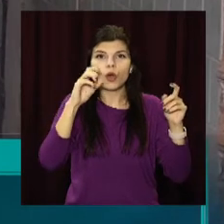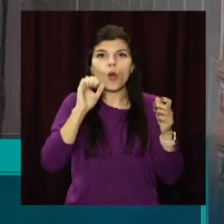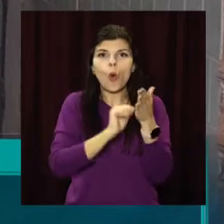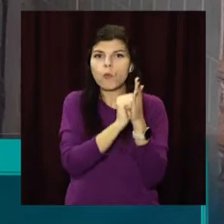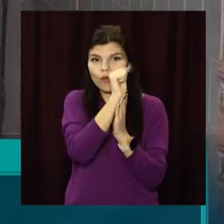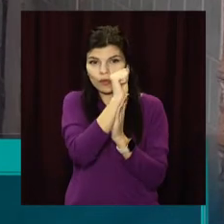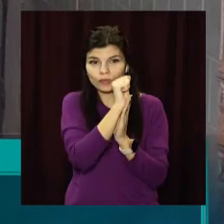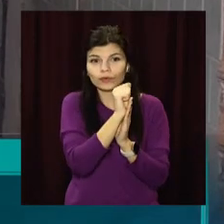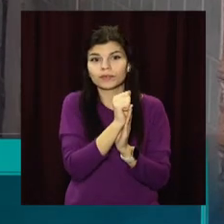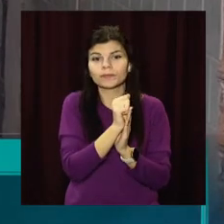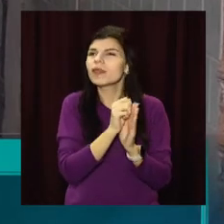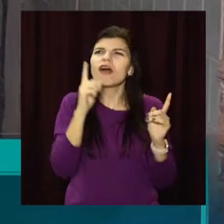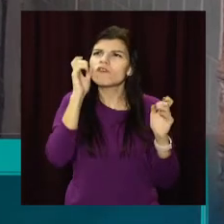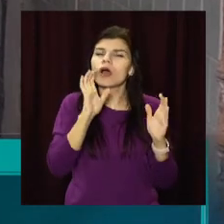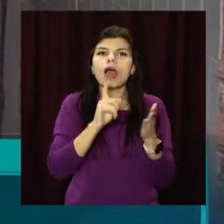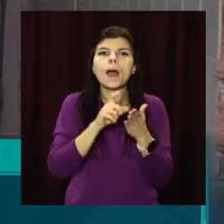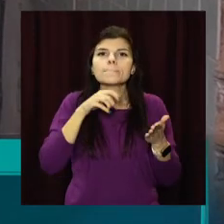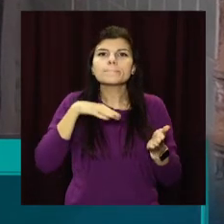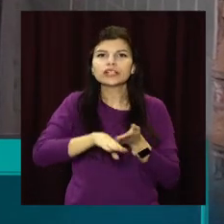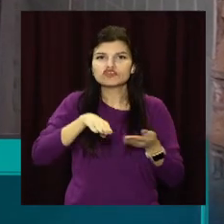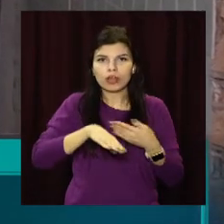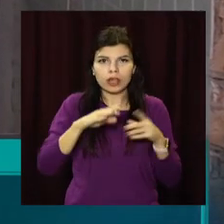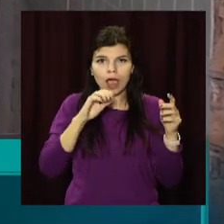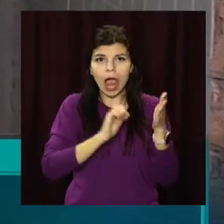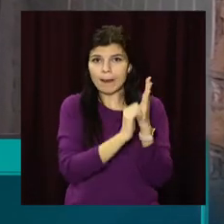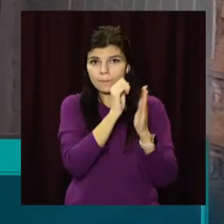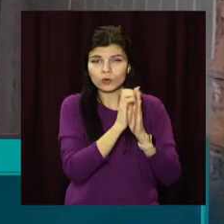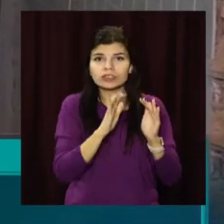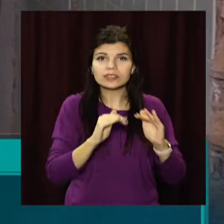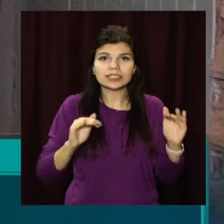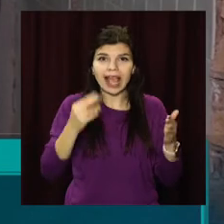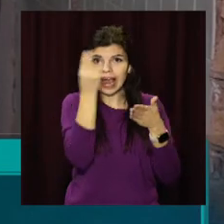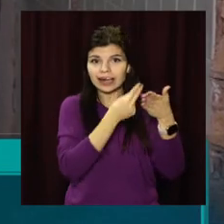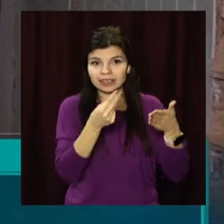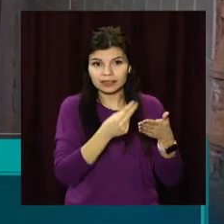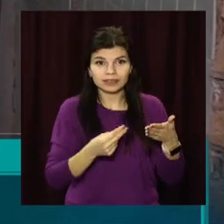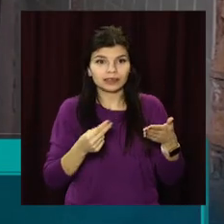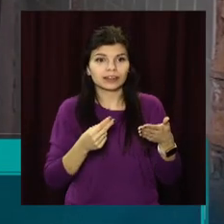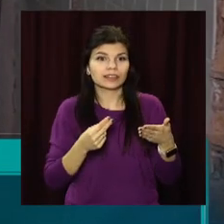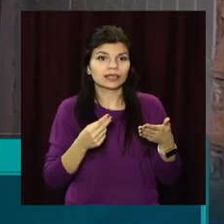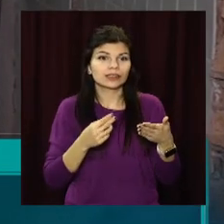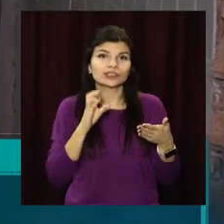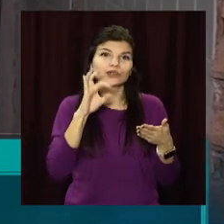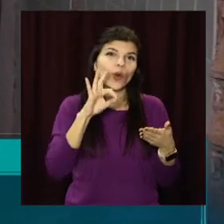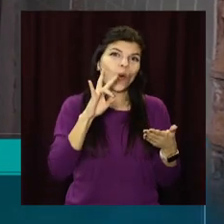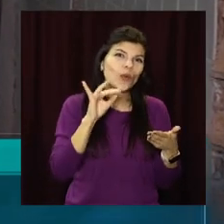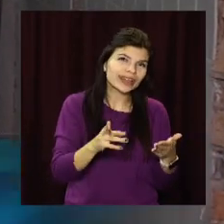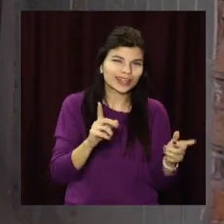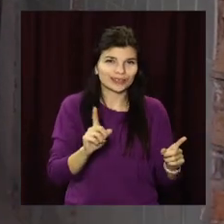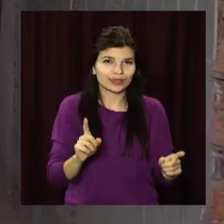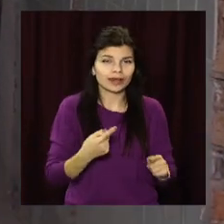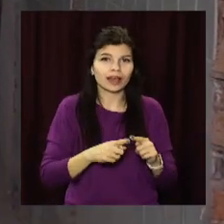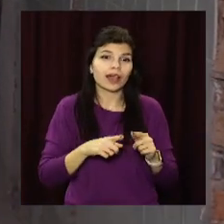называемые, точнее даже не фотообои, а печатные обои с детскими картинками, с слониками. Туалеты будут